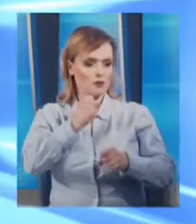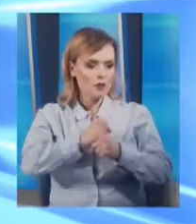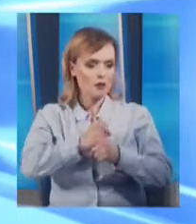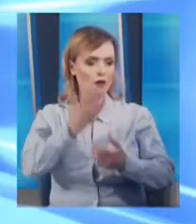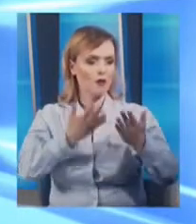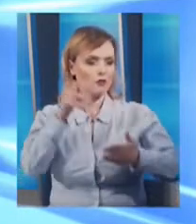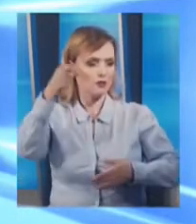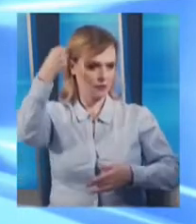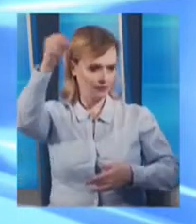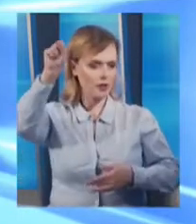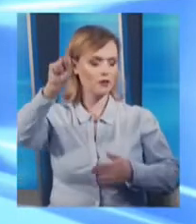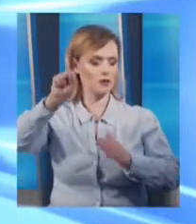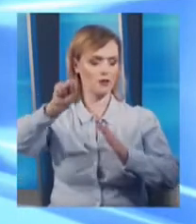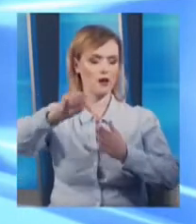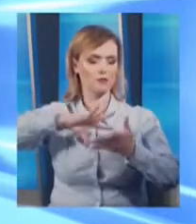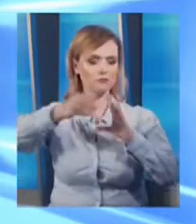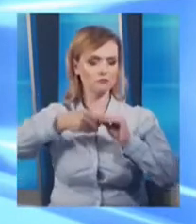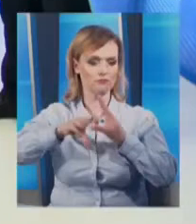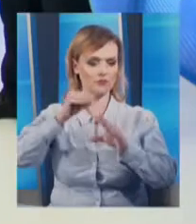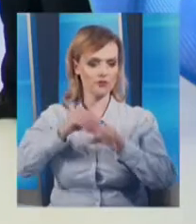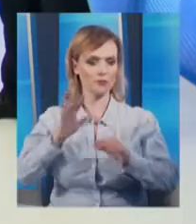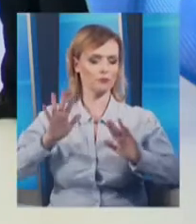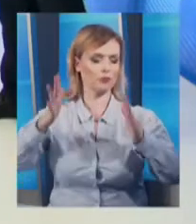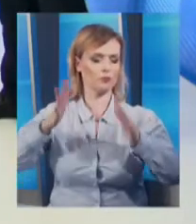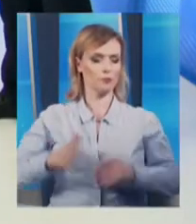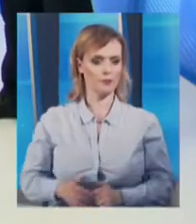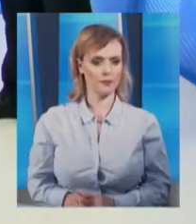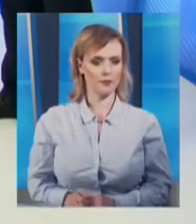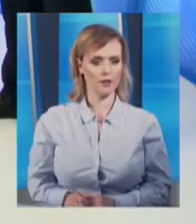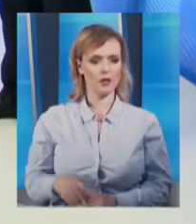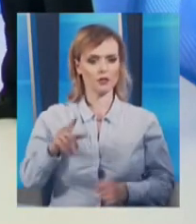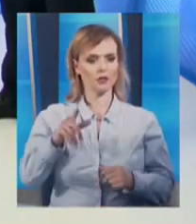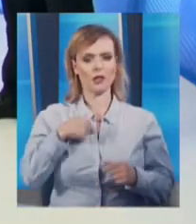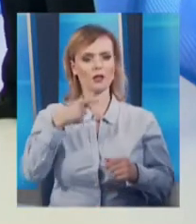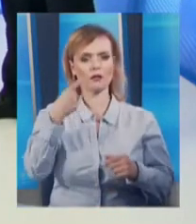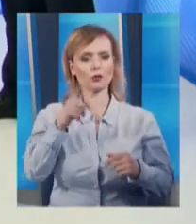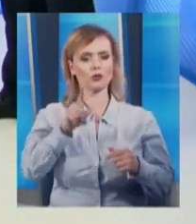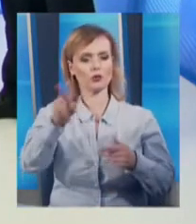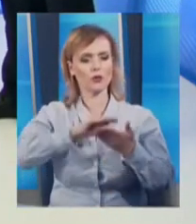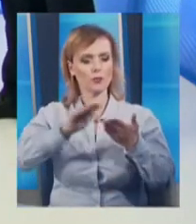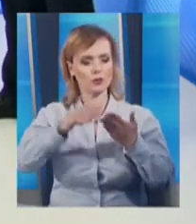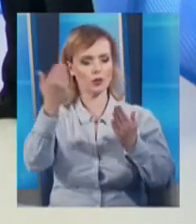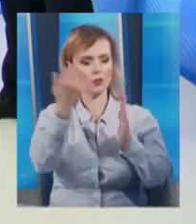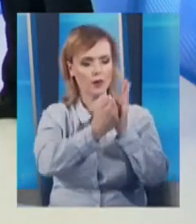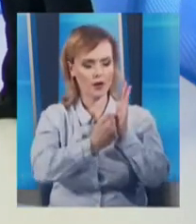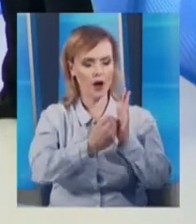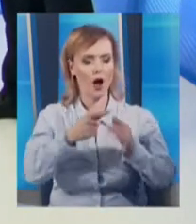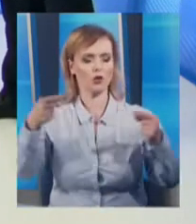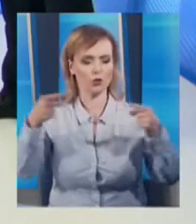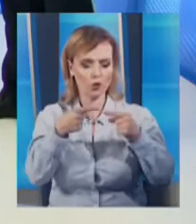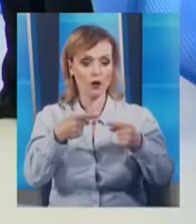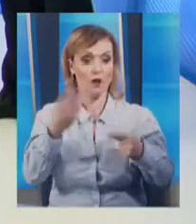președinte. Nu mă refer la priorități din program, dar mă refer la lucruri concrete, odată ce s-a așezat imediat în fotoliul de președinte,